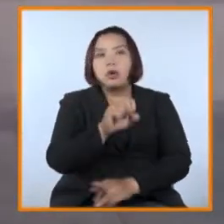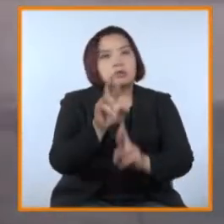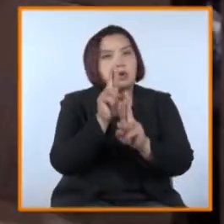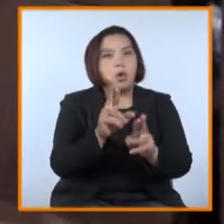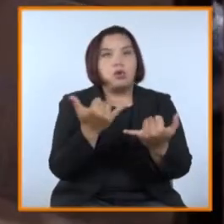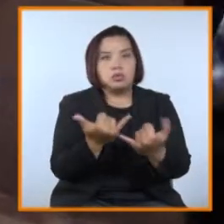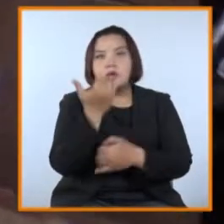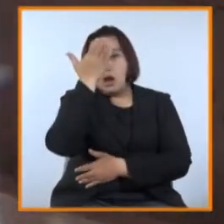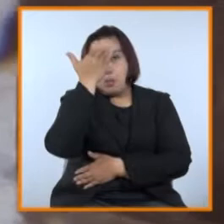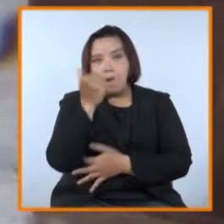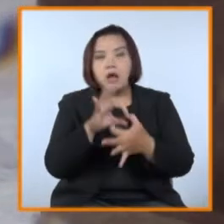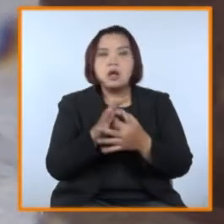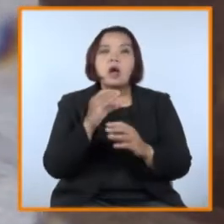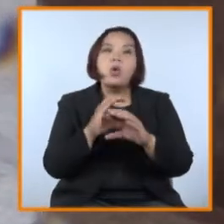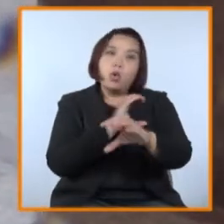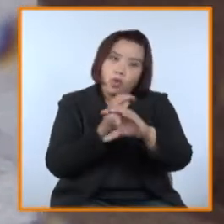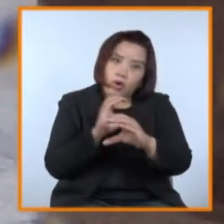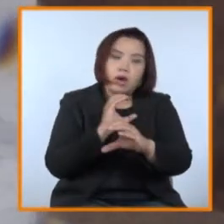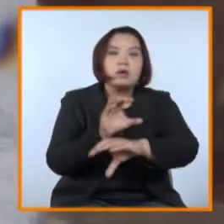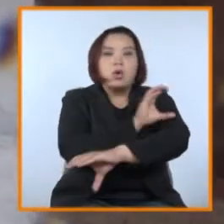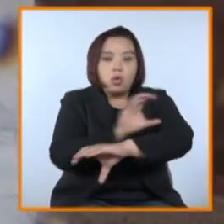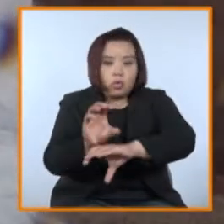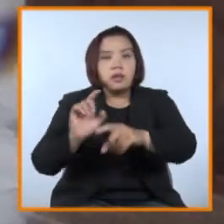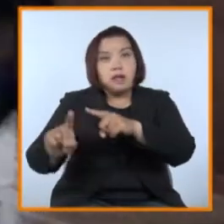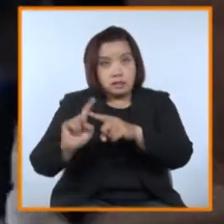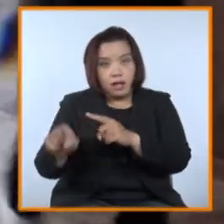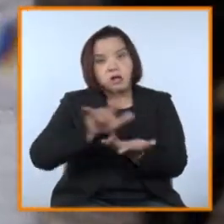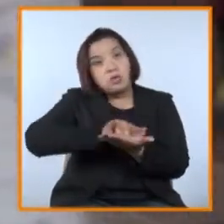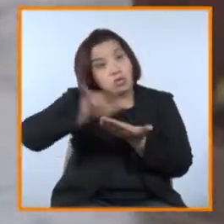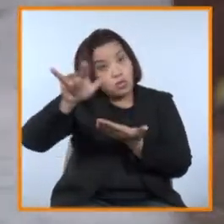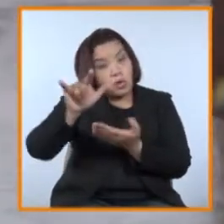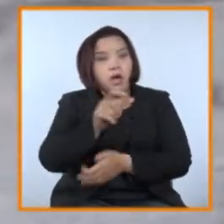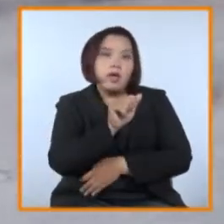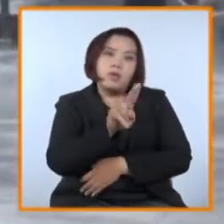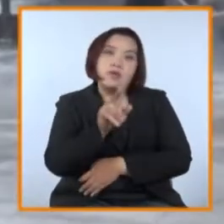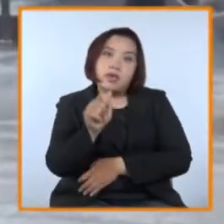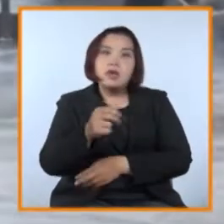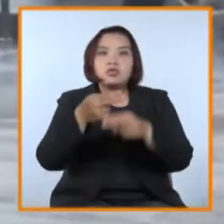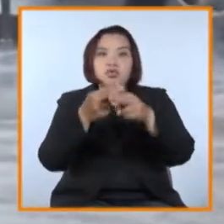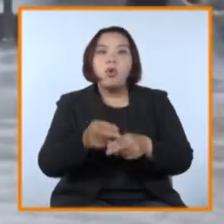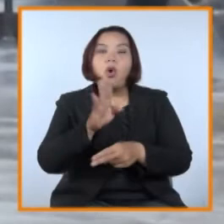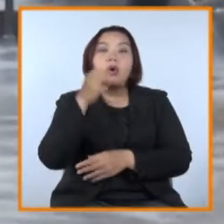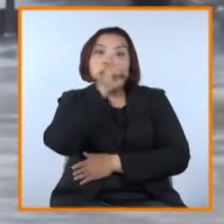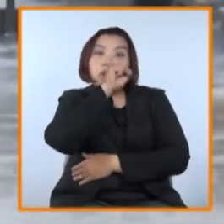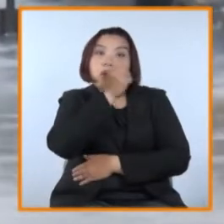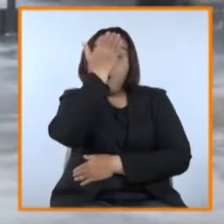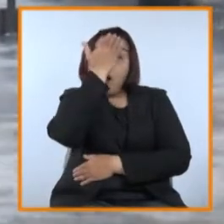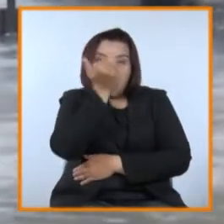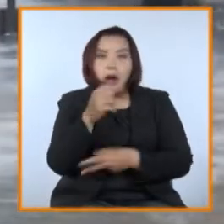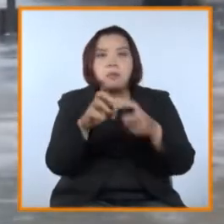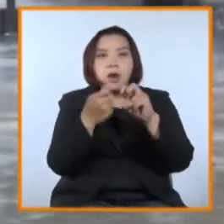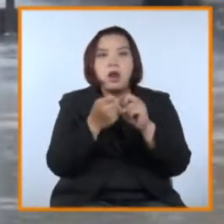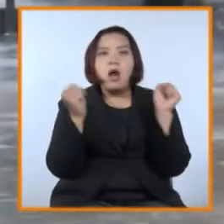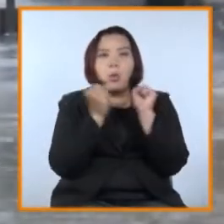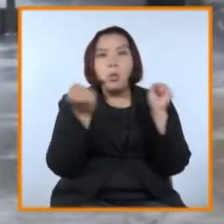การสั่งหยุดระบบขนส่งทางรถไฟหัวกระสุนแล้วก็ยกเลิกเที่ยวบินสาย AVA ของไต้หวันนะคะหวั่นเกิดเหตุรุนแรงเหมือนเครนถล่ม